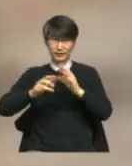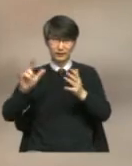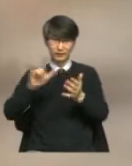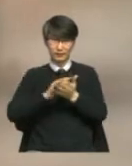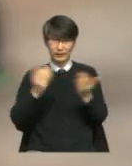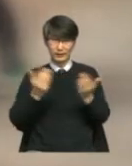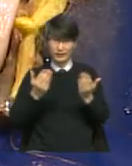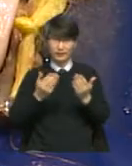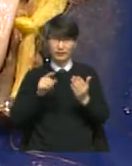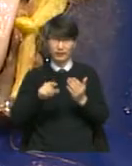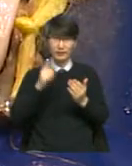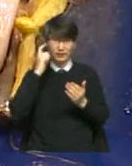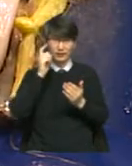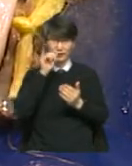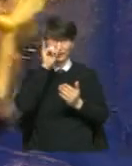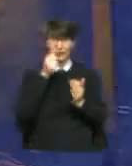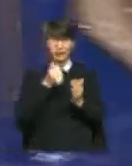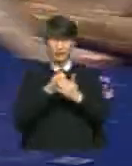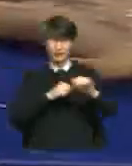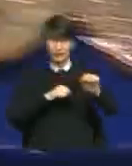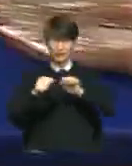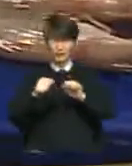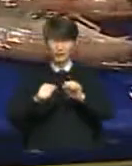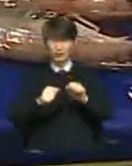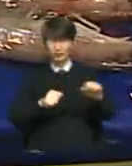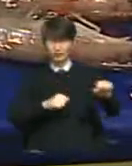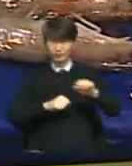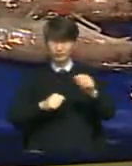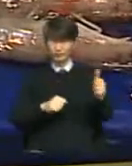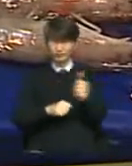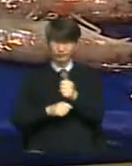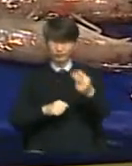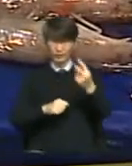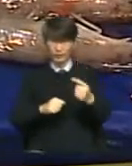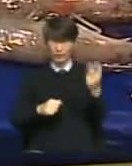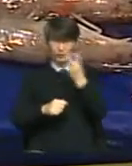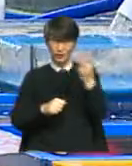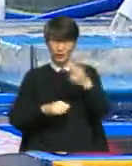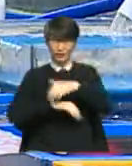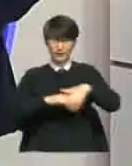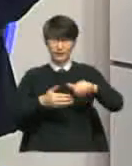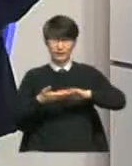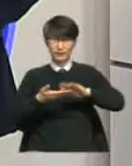근로자들도 근무하는 것을 감안해 이들의 행동 동선을 집중 관리할 계획입니다.